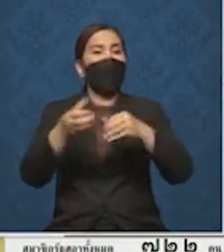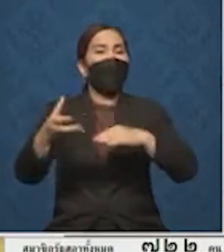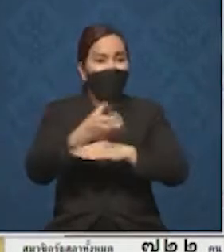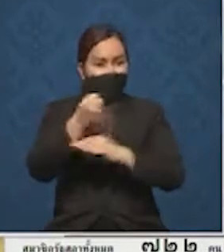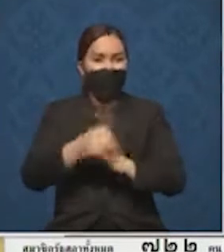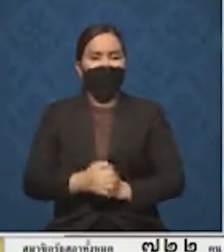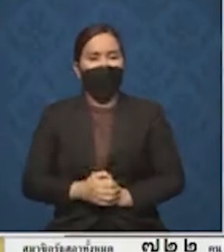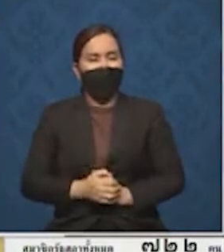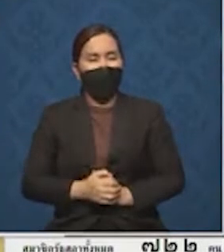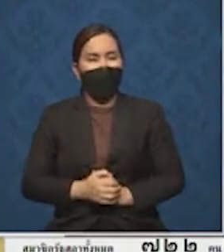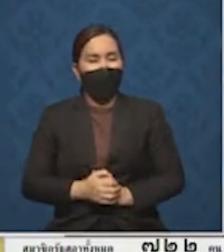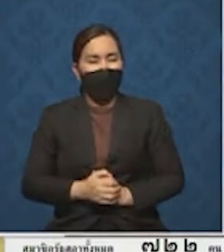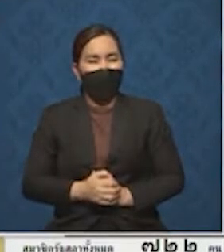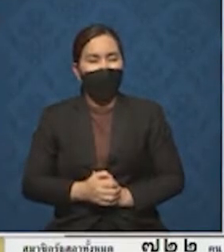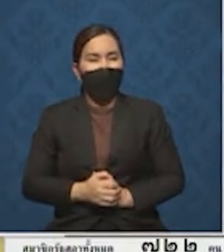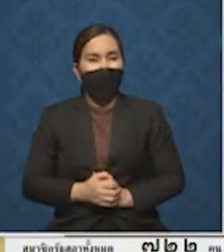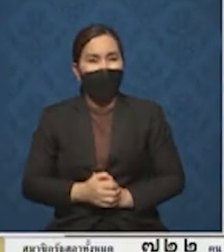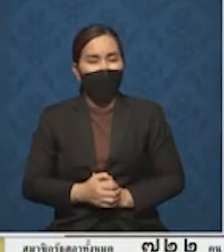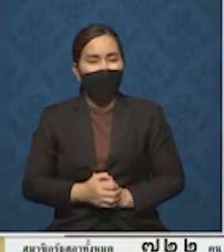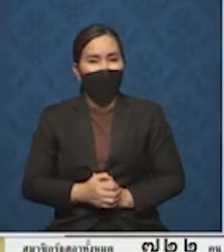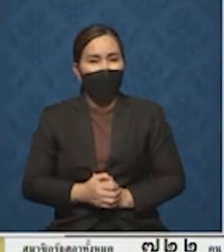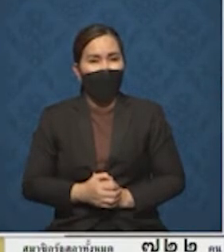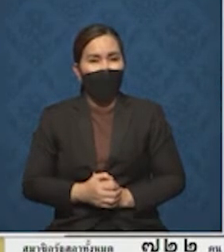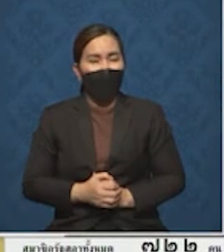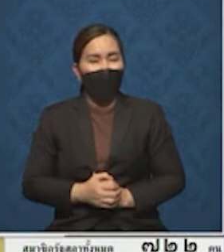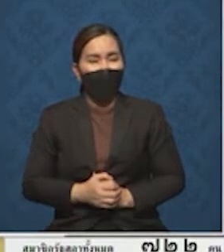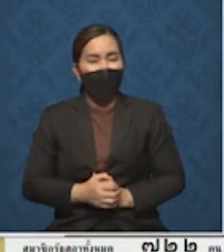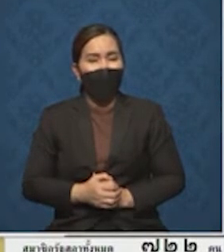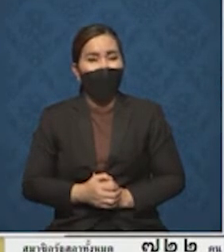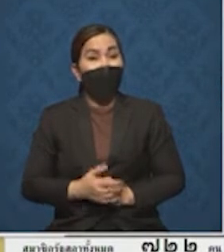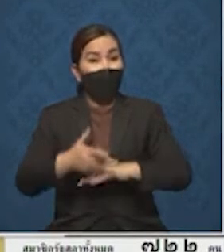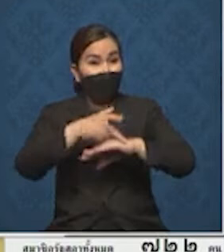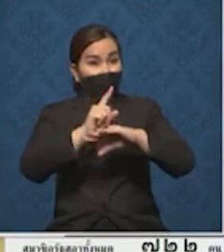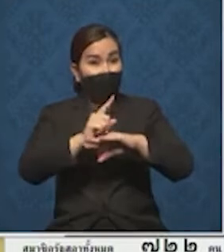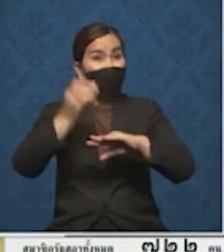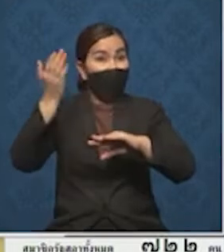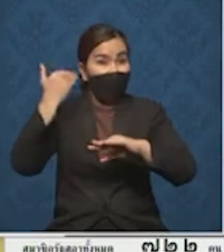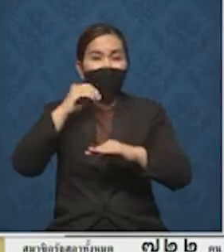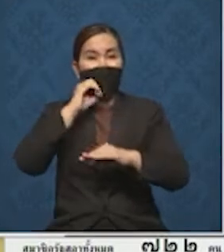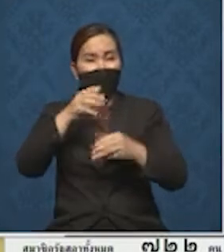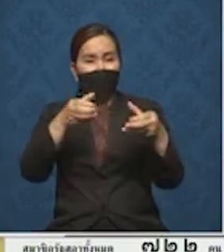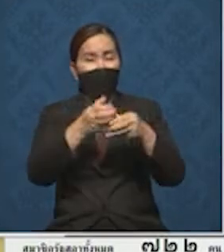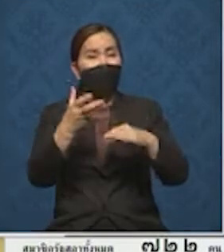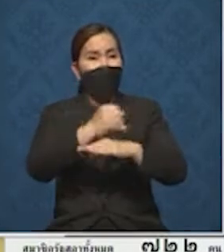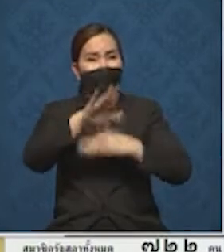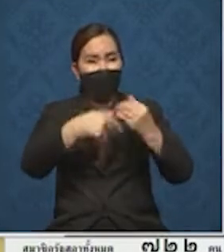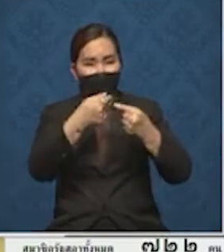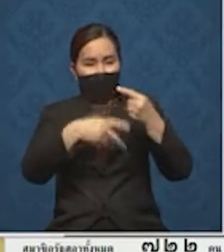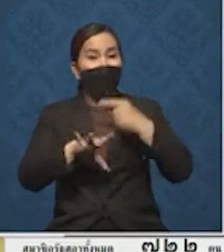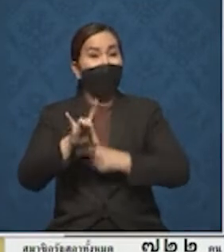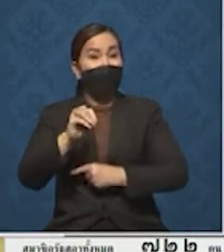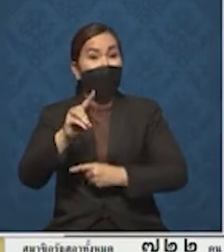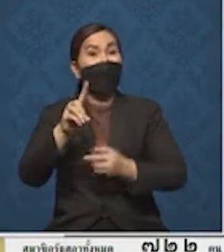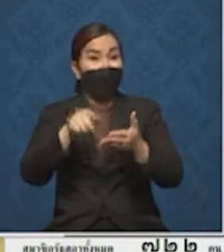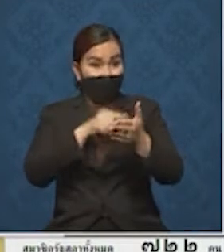กรบผมบอกมเมื่อทักครู่นี้ว่าการเลือกตงครงทแล้วมี 81 พักรัฐ